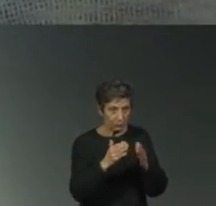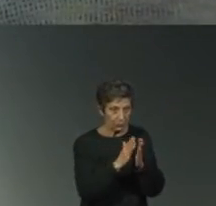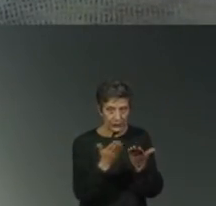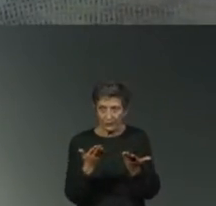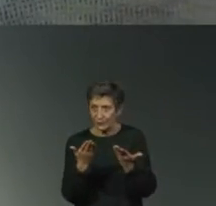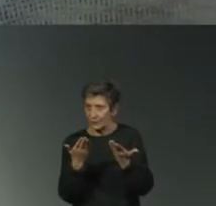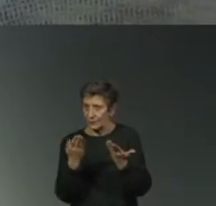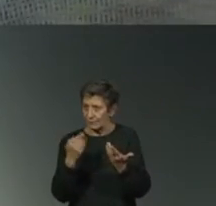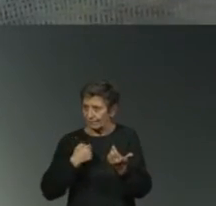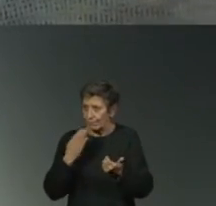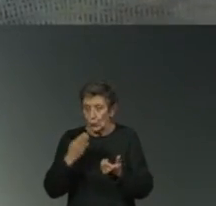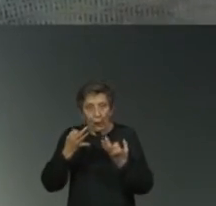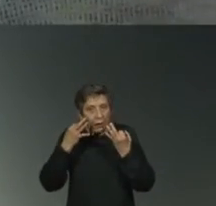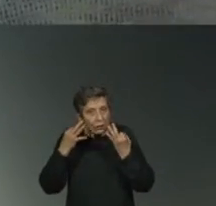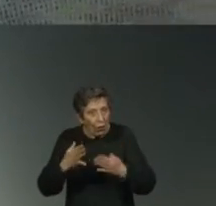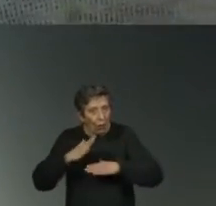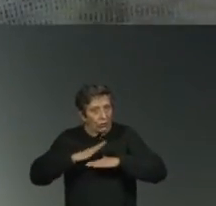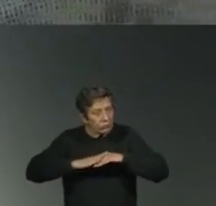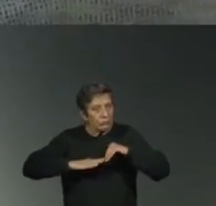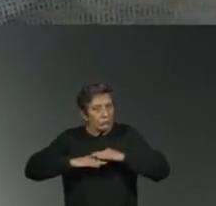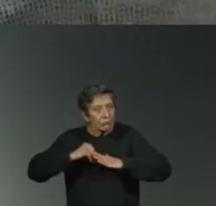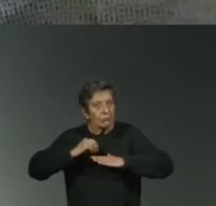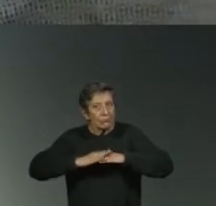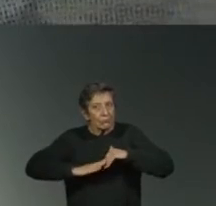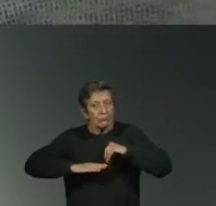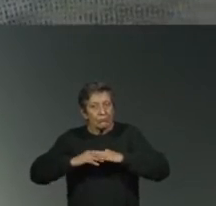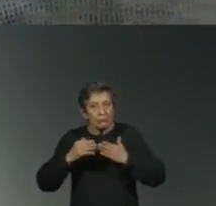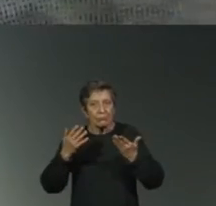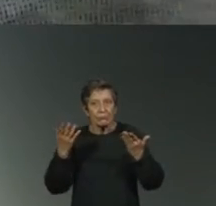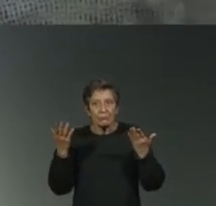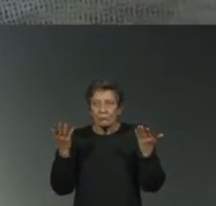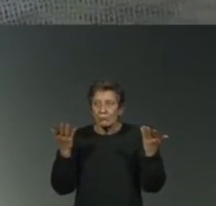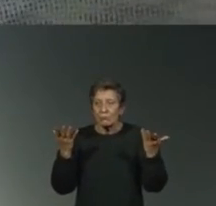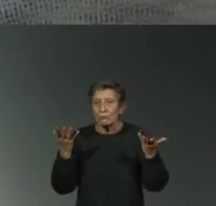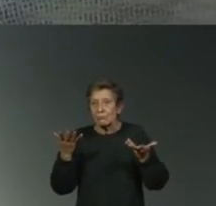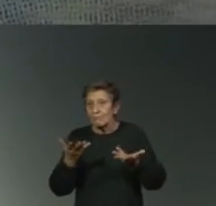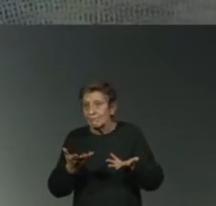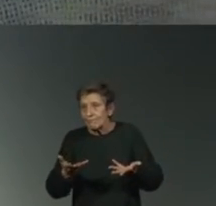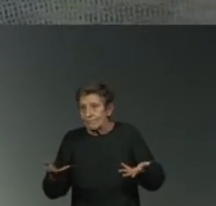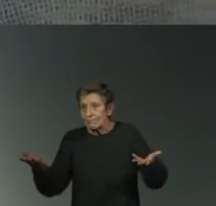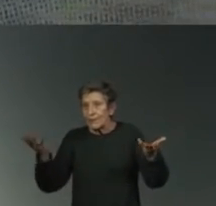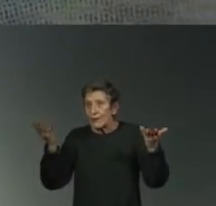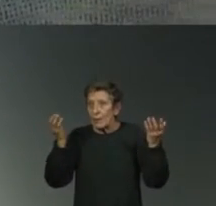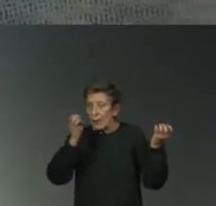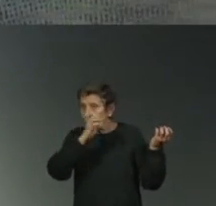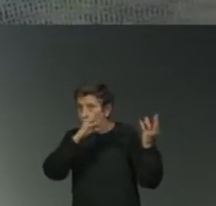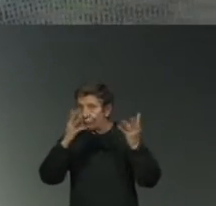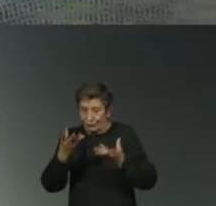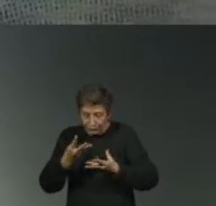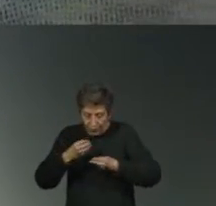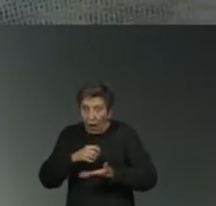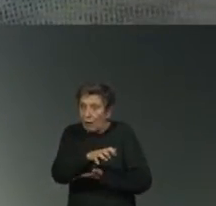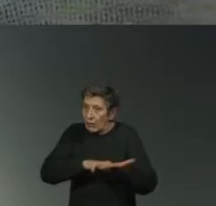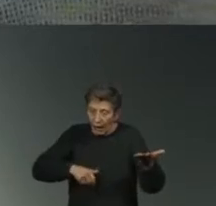moi et à devenir en moi le texte qu'il fallait écrire. En